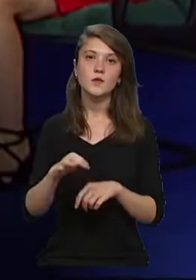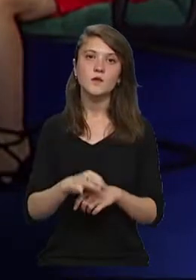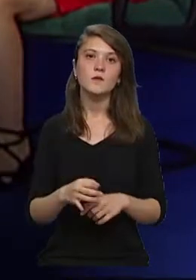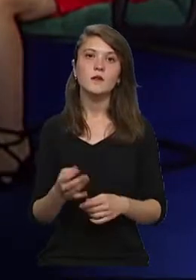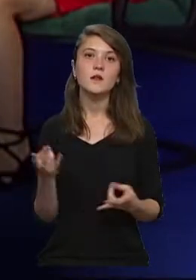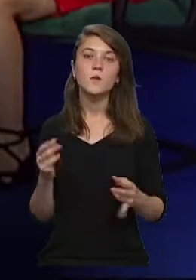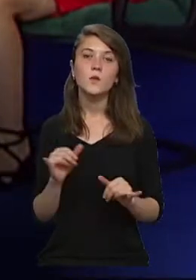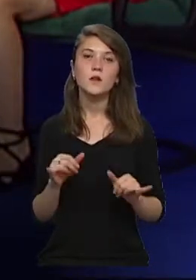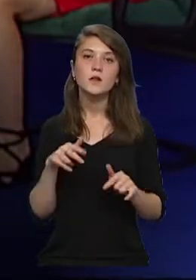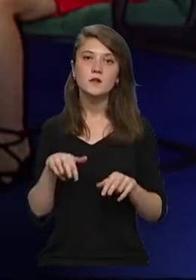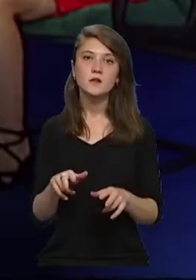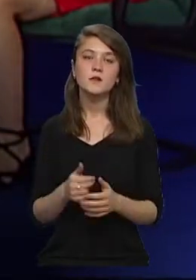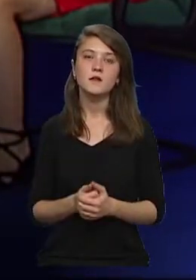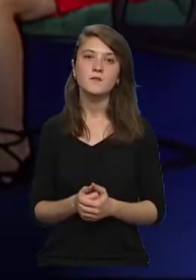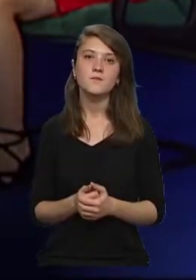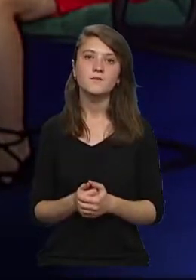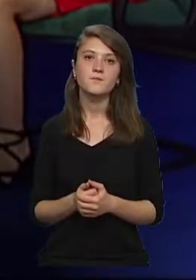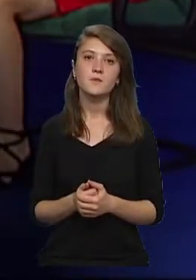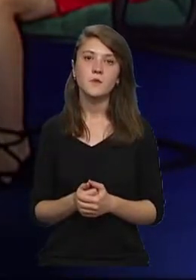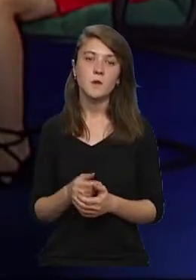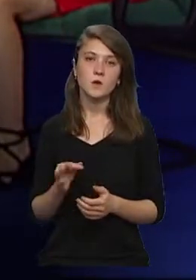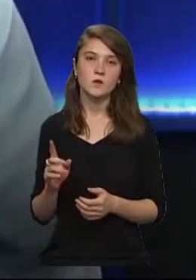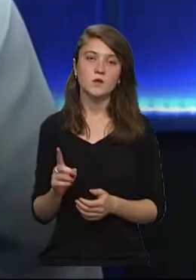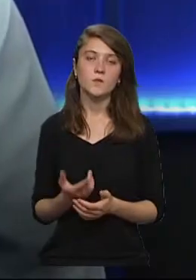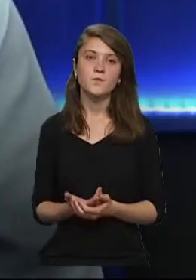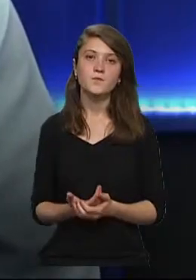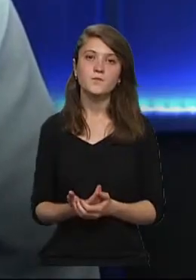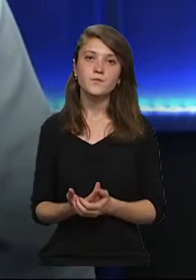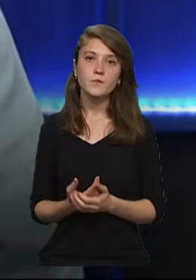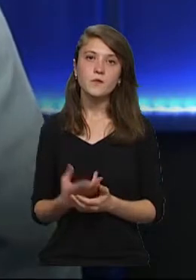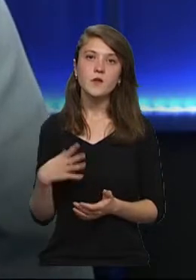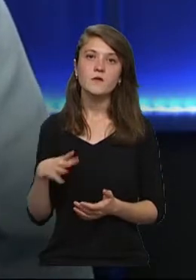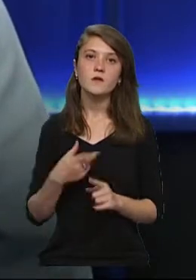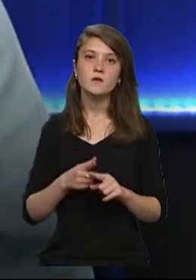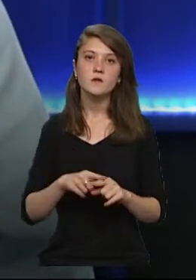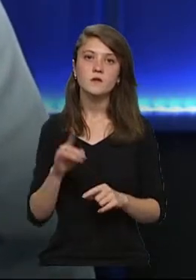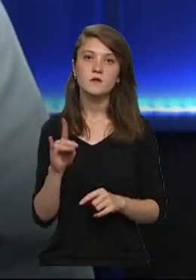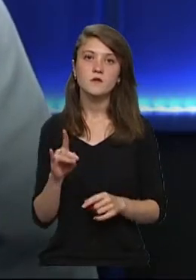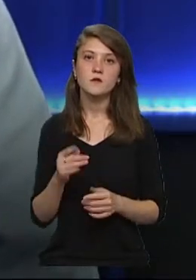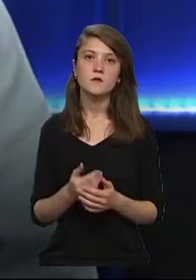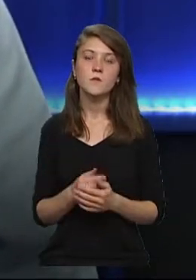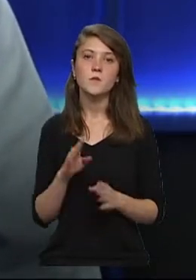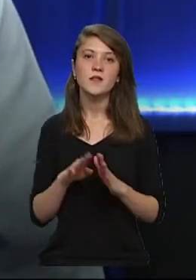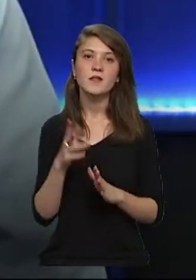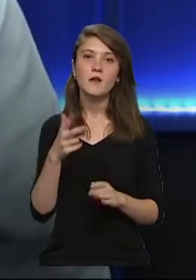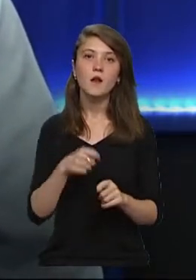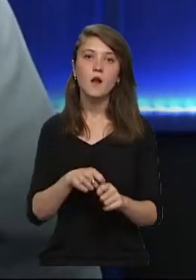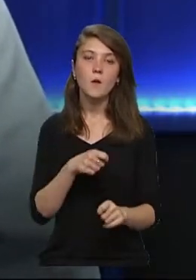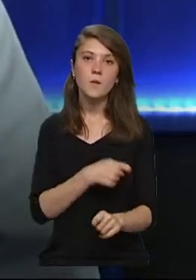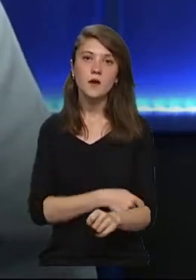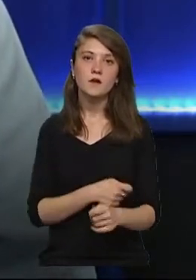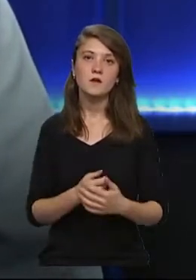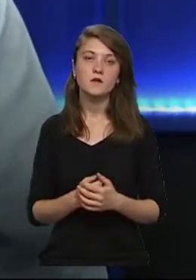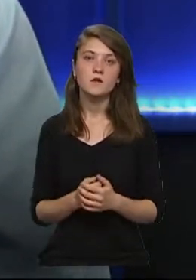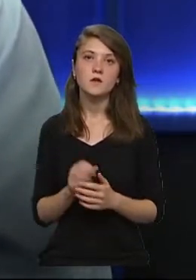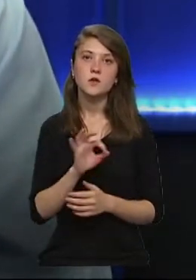десь активізувати його енергію. Однозначно. То що? То навіщо ці сільці? Під 3 кілометри будинок культури в Брусилові любі концертні